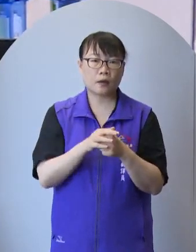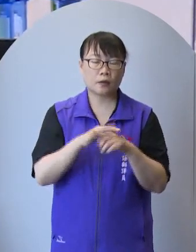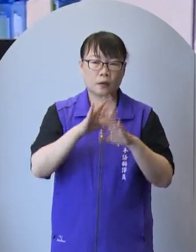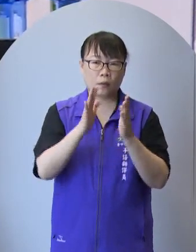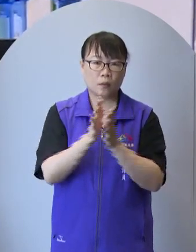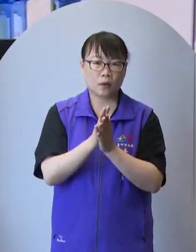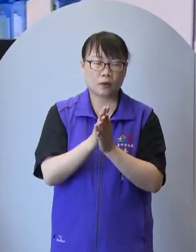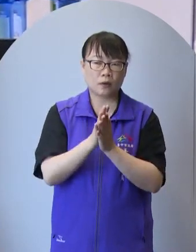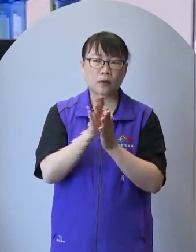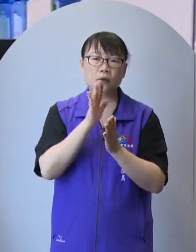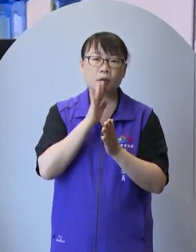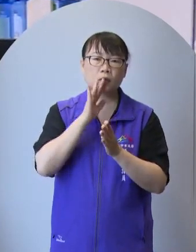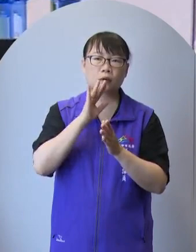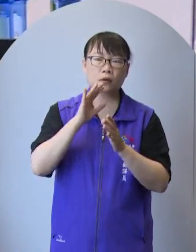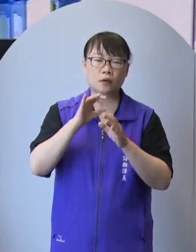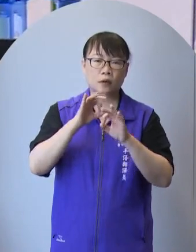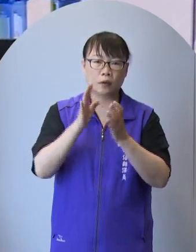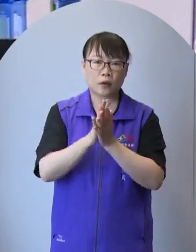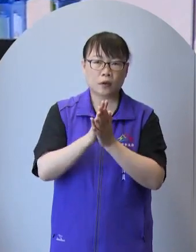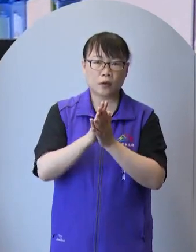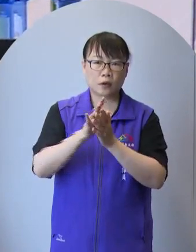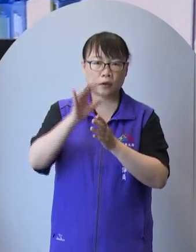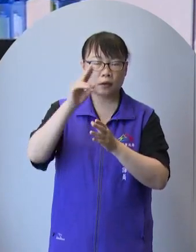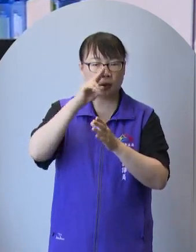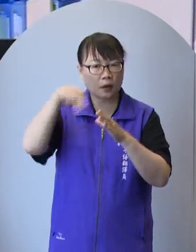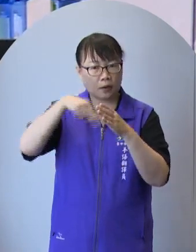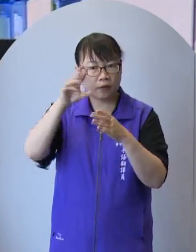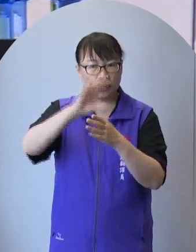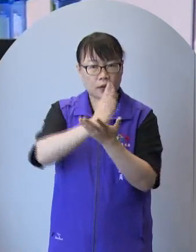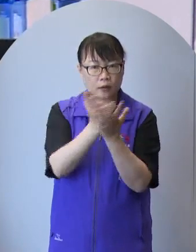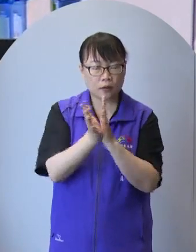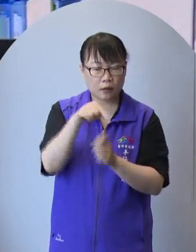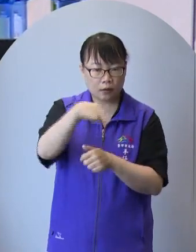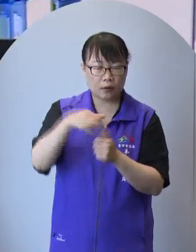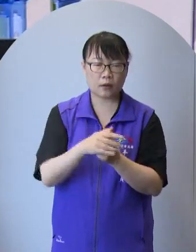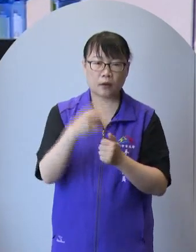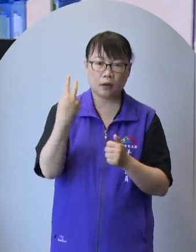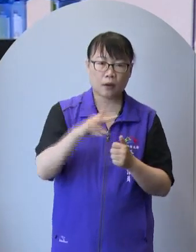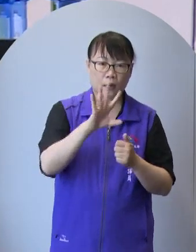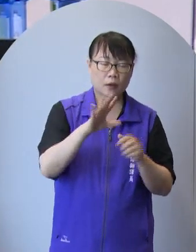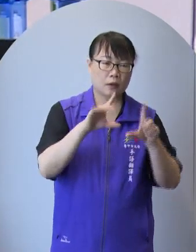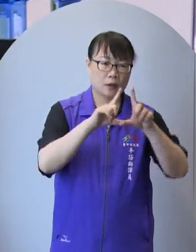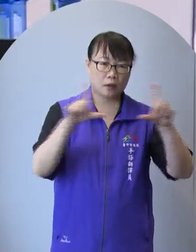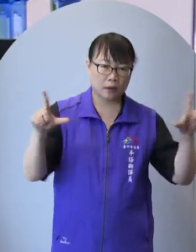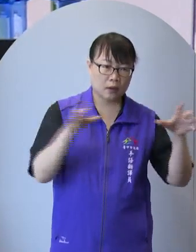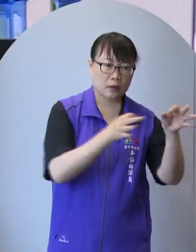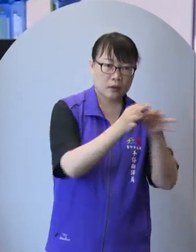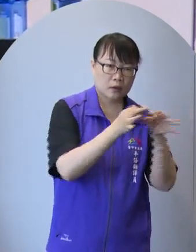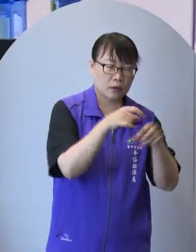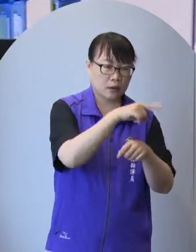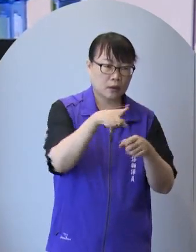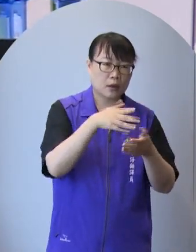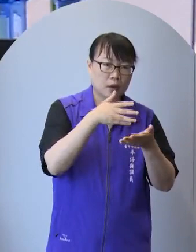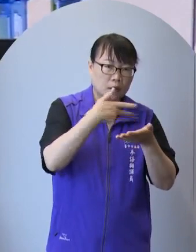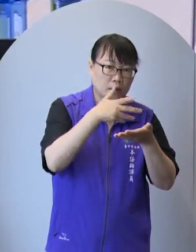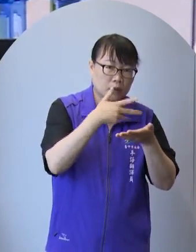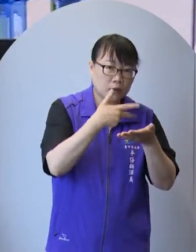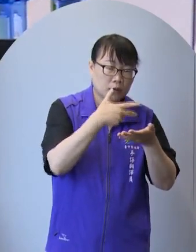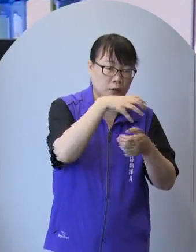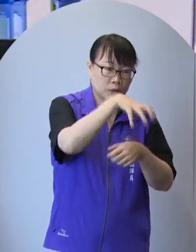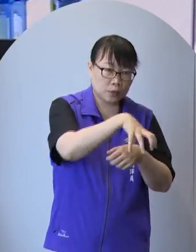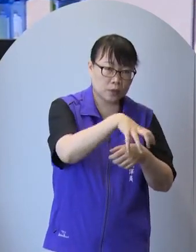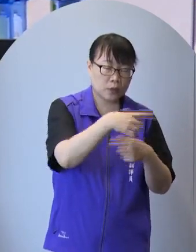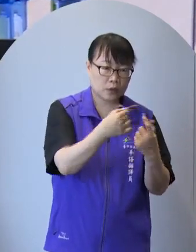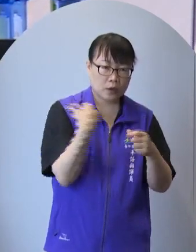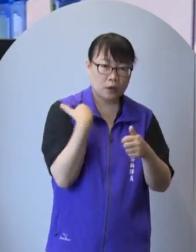泡的，那它也会受到规范。还有大卖场，比如有的大卖场它有零食，有这个饮食区，它也会提供这